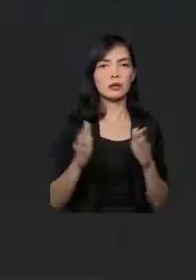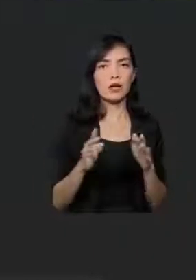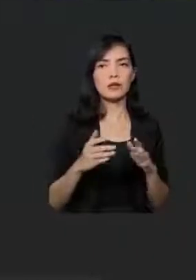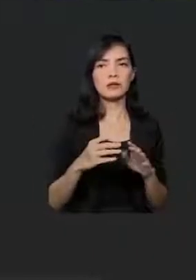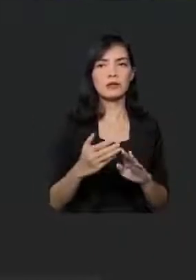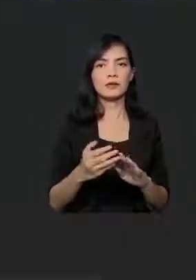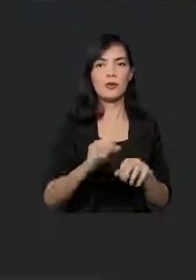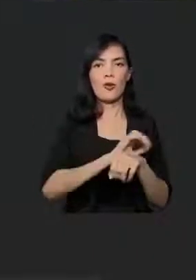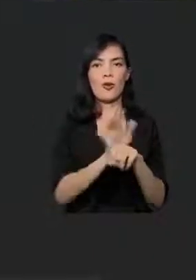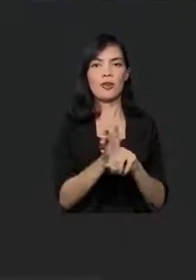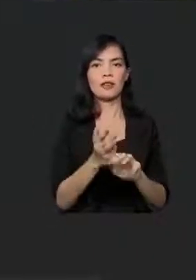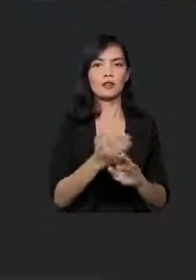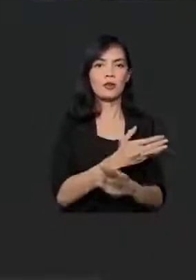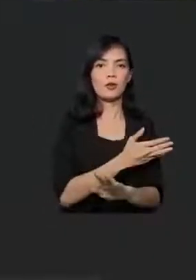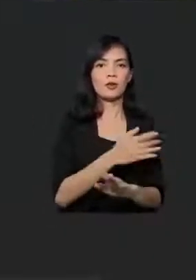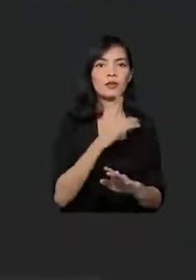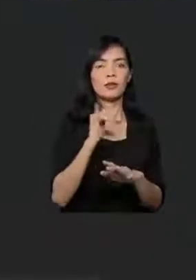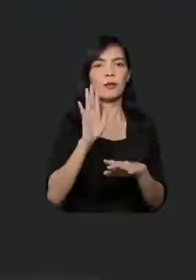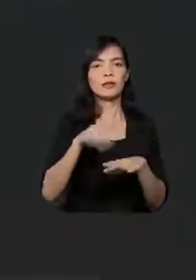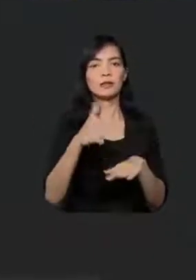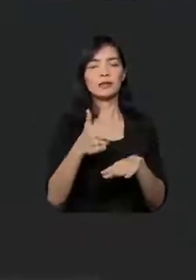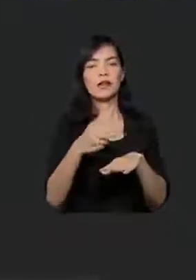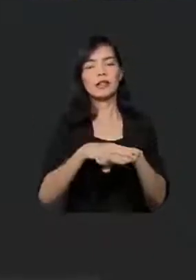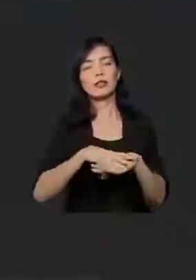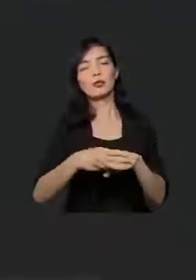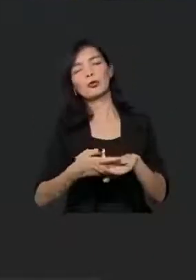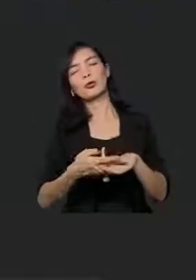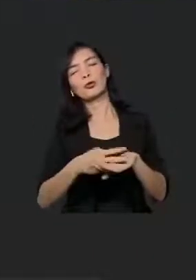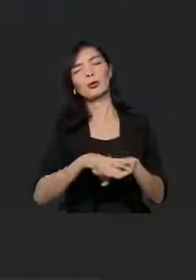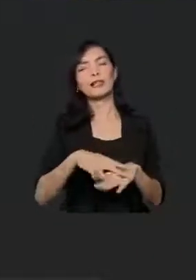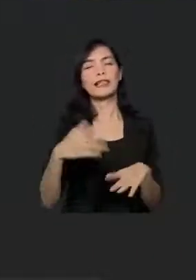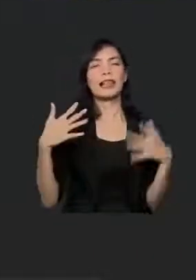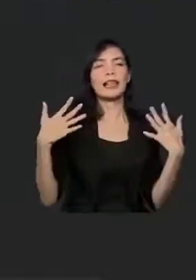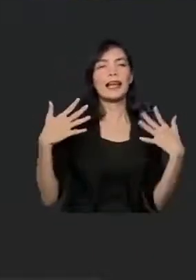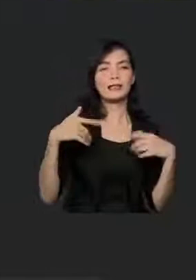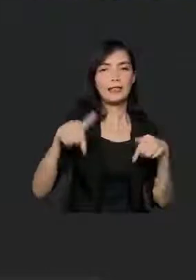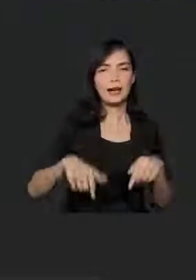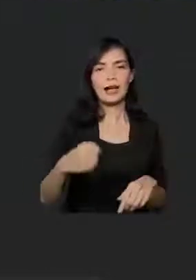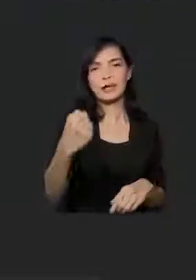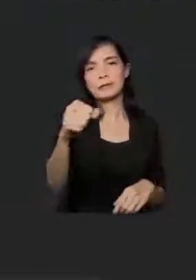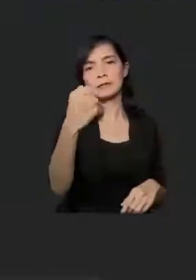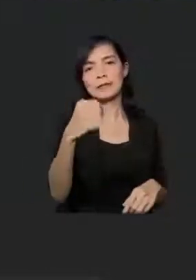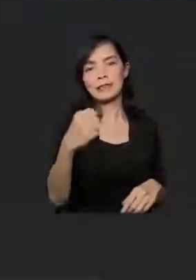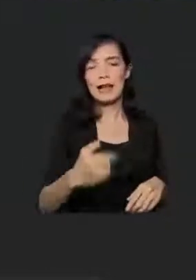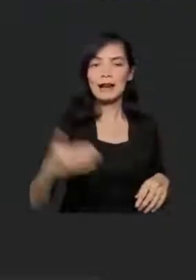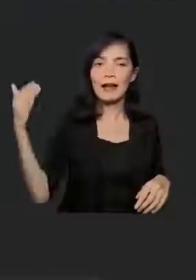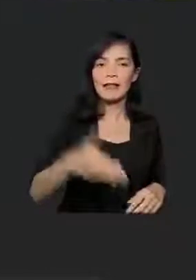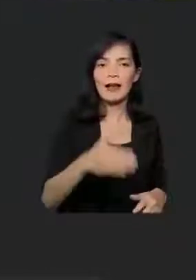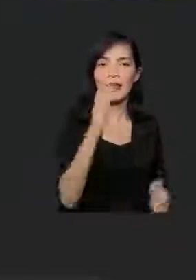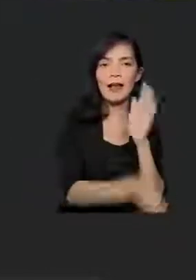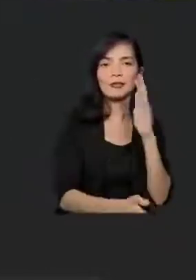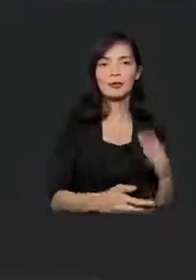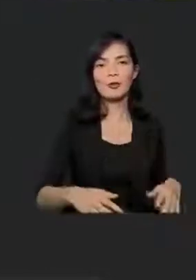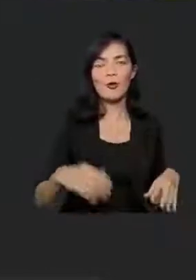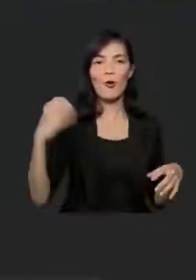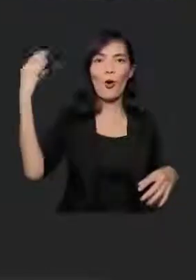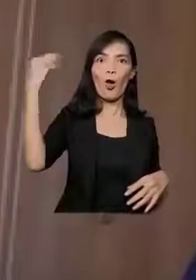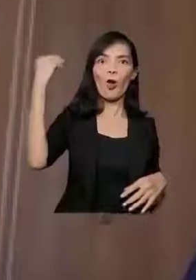sebelum Pan demikian masih bisa sambil tidur di mesjid ke karena panjang waktunya Kalau sekarang nggak bisa begitu dateng kemudian